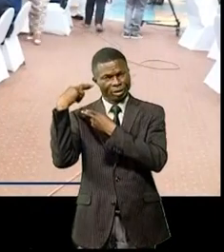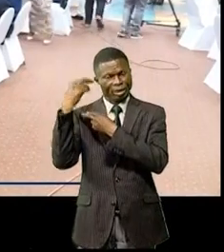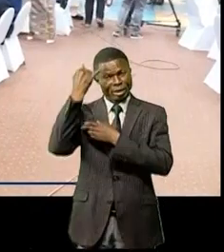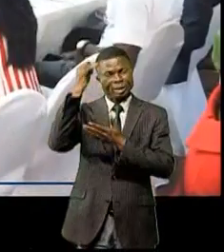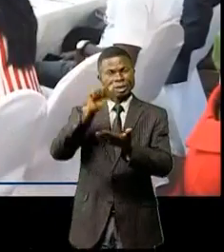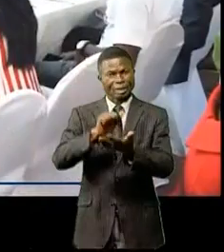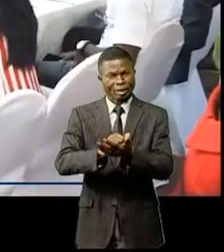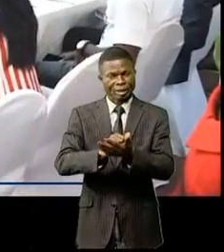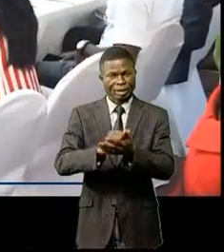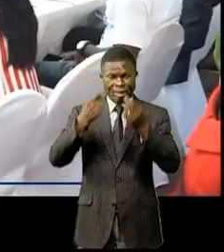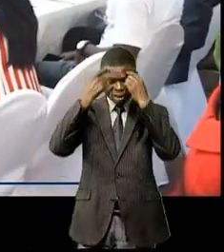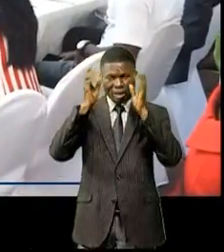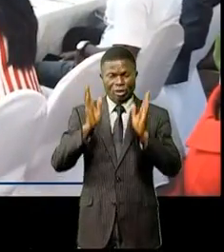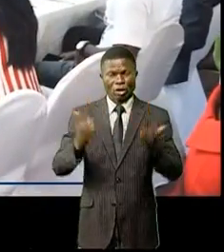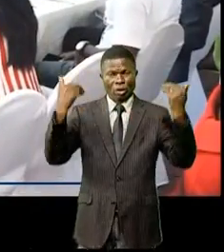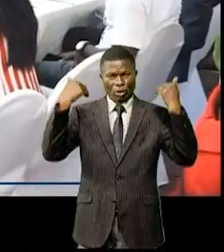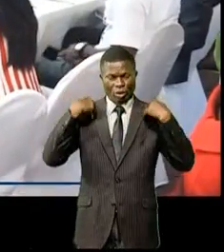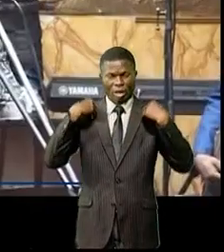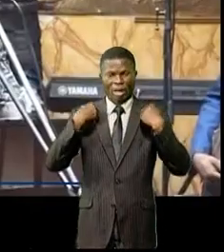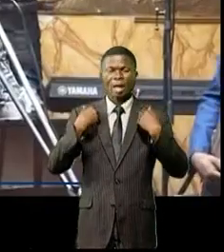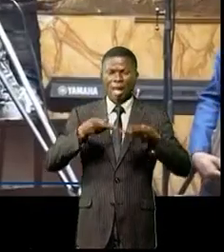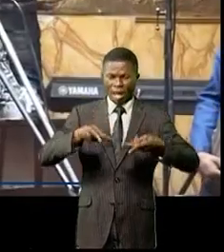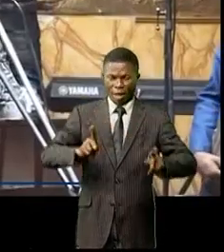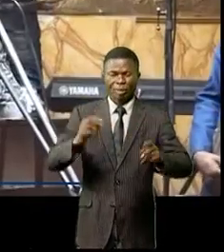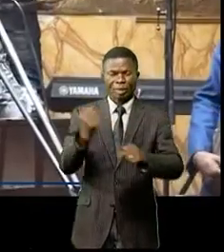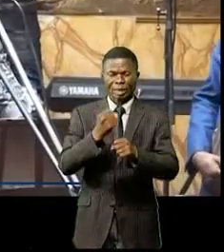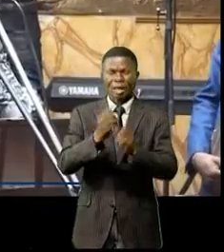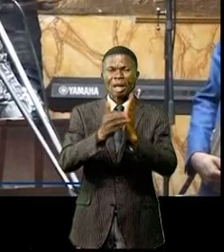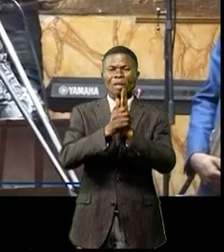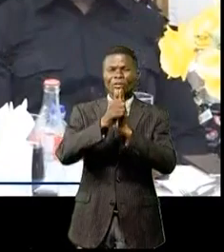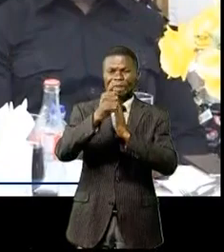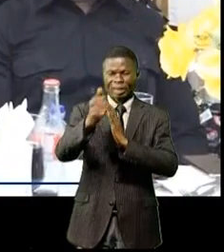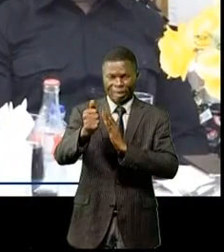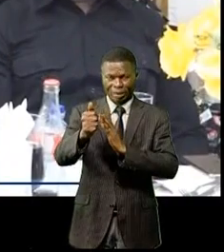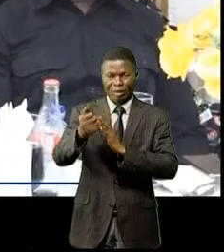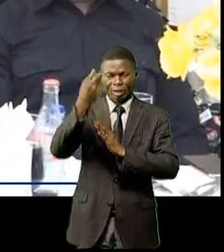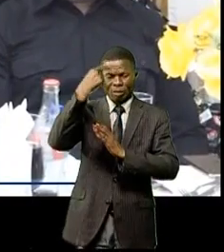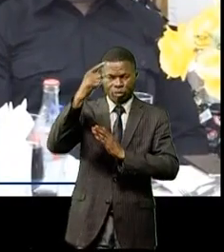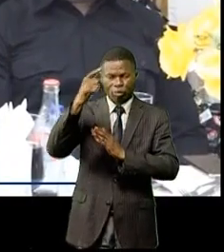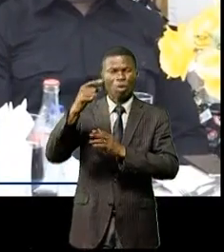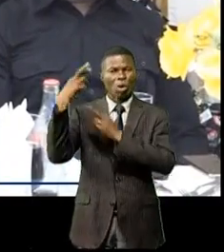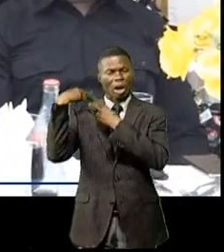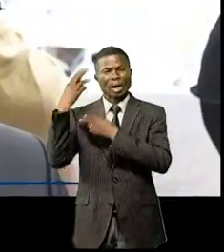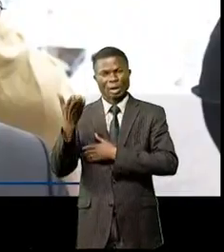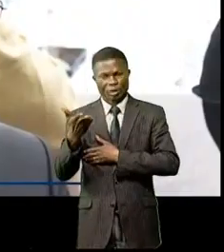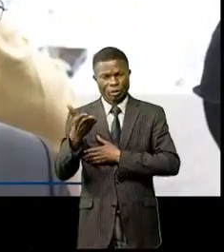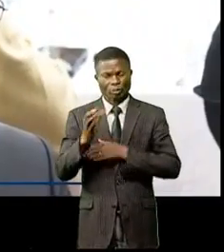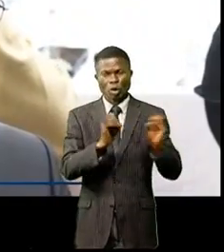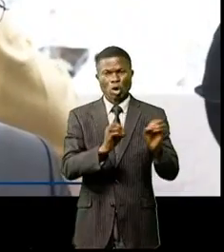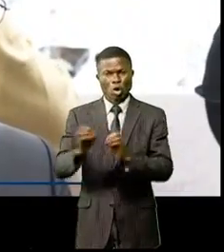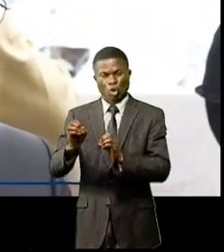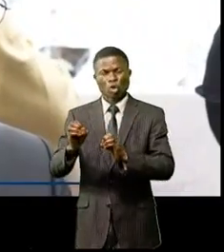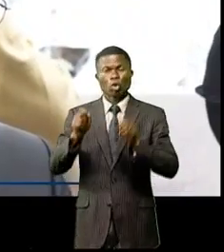termes, le décideur a donné le ton au travail de qualité à la hauteur de cette station publique. Aucun organe de